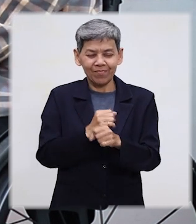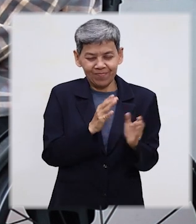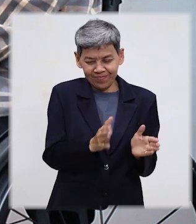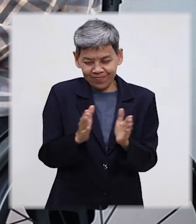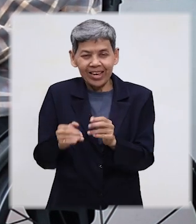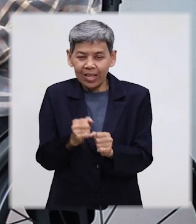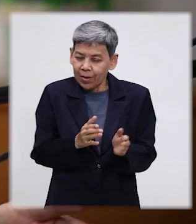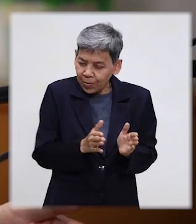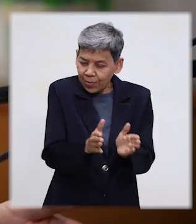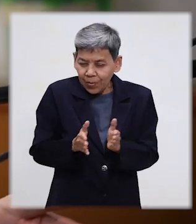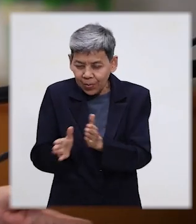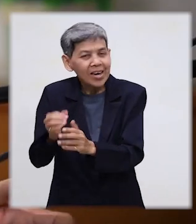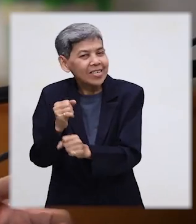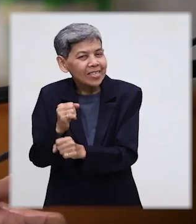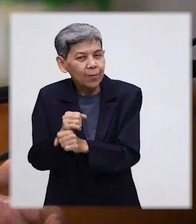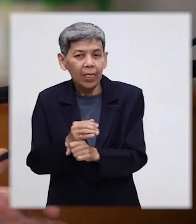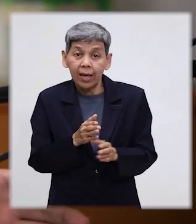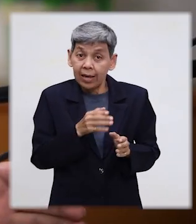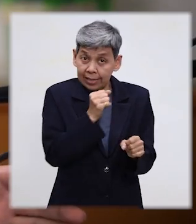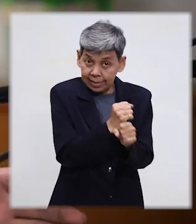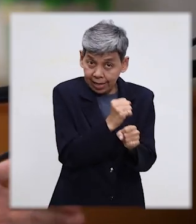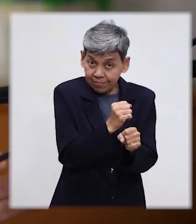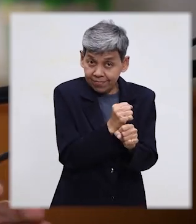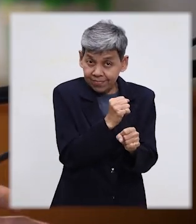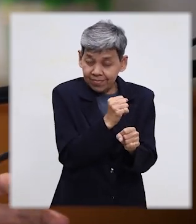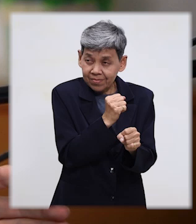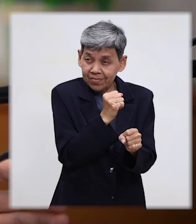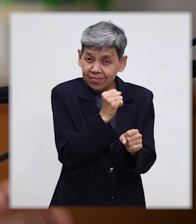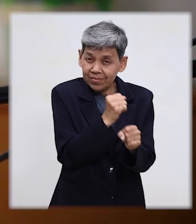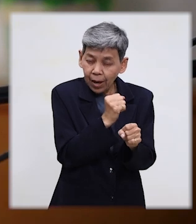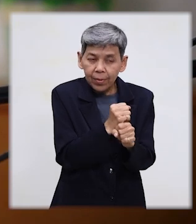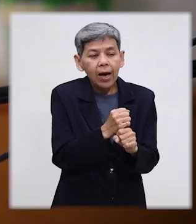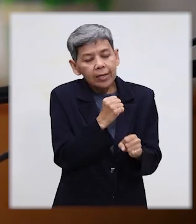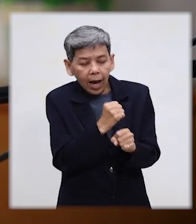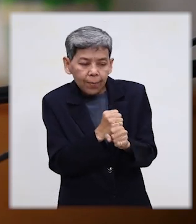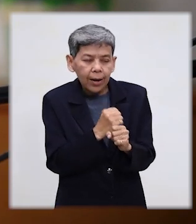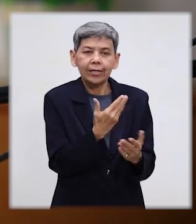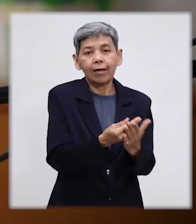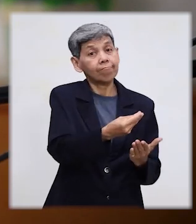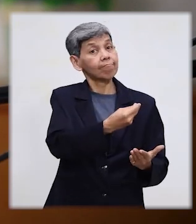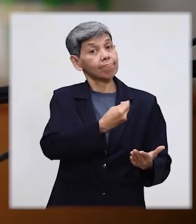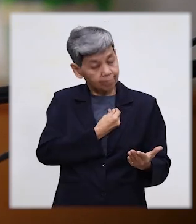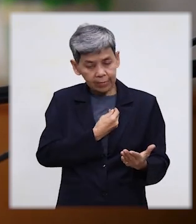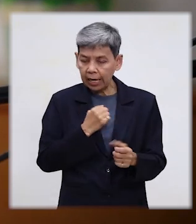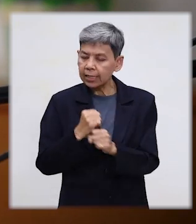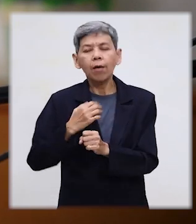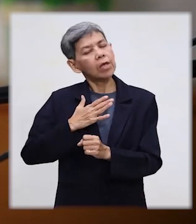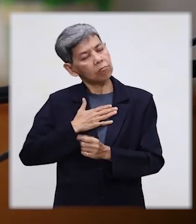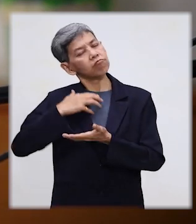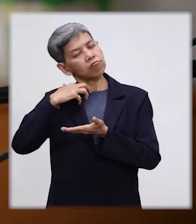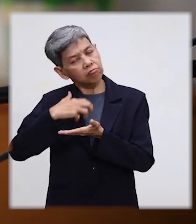หว่างแบบทำมาเขาเรียกว่าอะไรทำหาเงินเนาะกับสิ่งที่เราอยากจะเล่